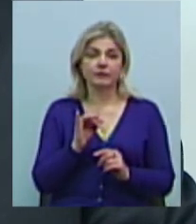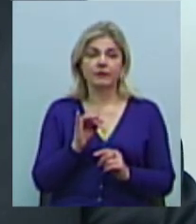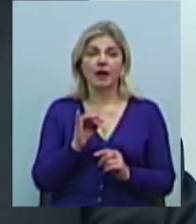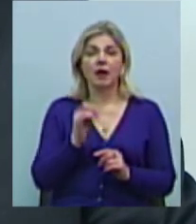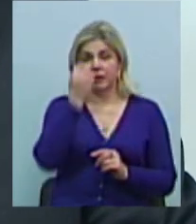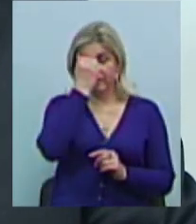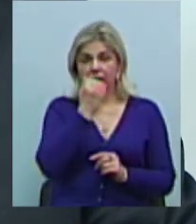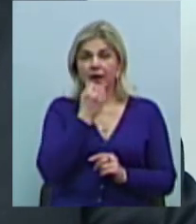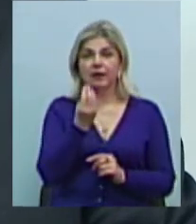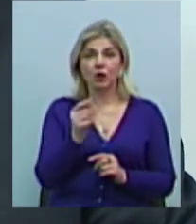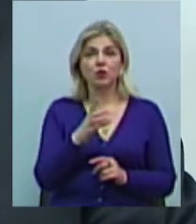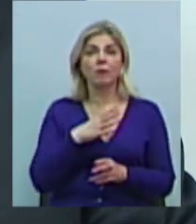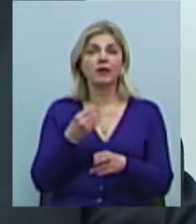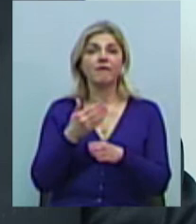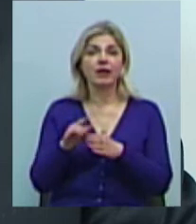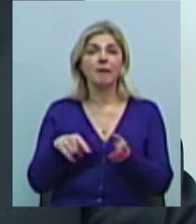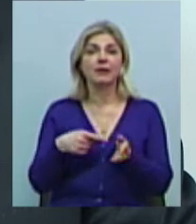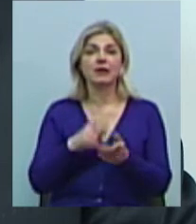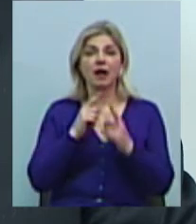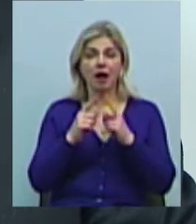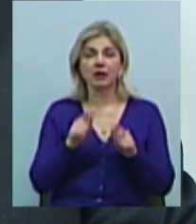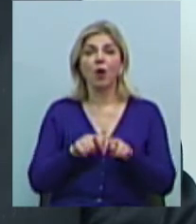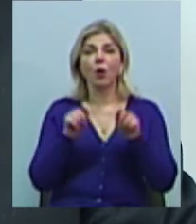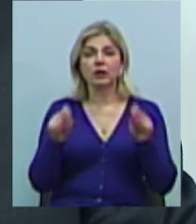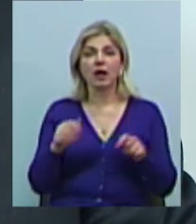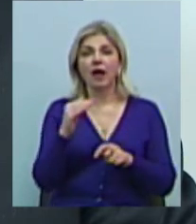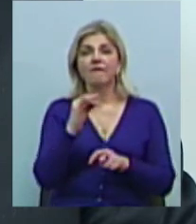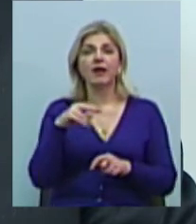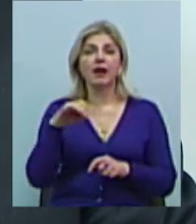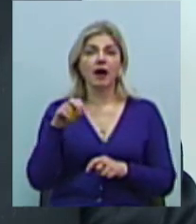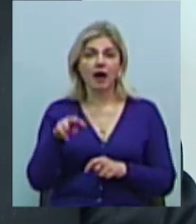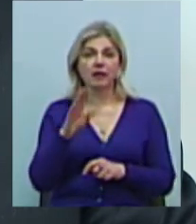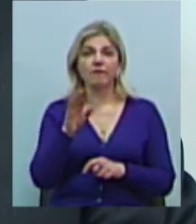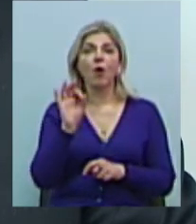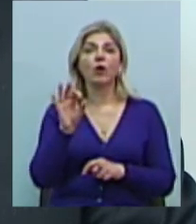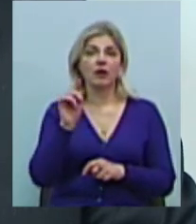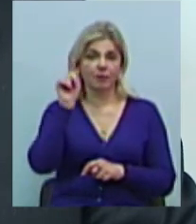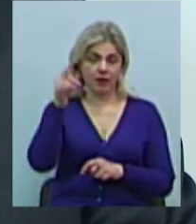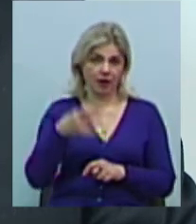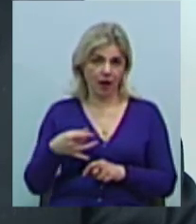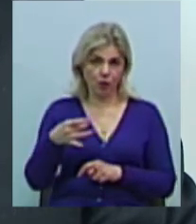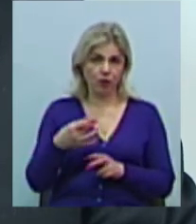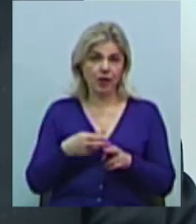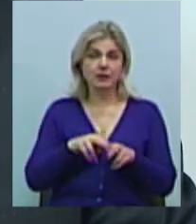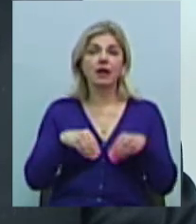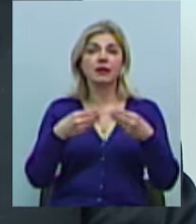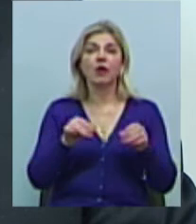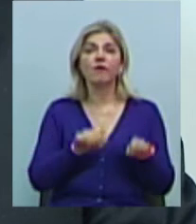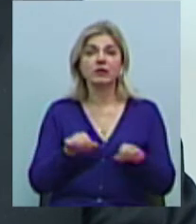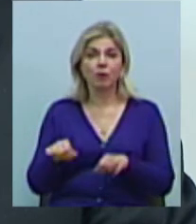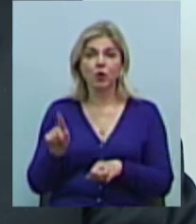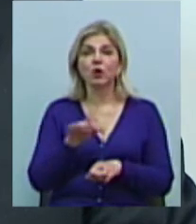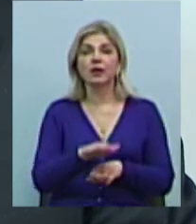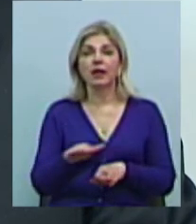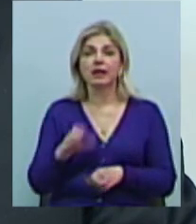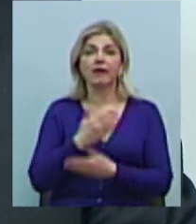рада, був відкритий філіал для дітей з інвалідністю в Корабельному районі. Це дає змогу, щоб діти з